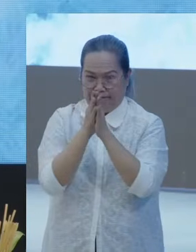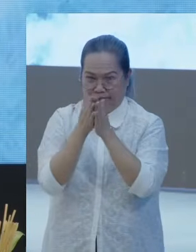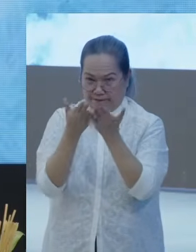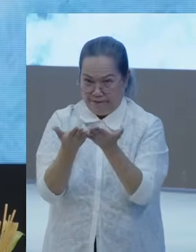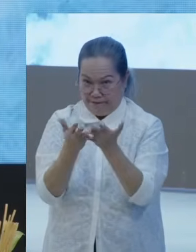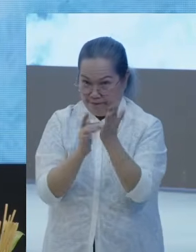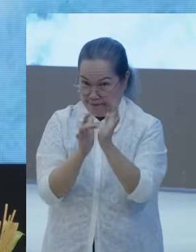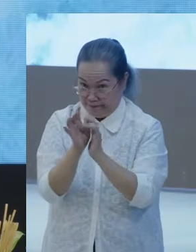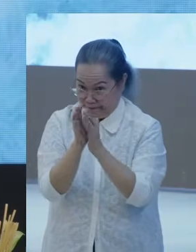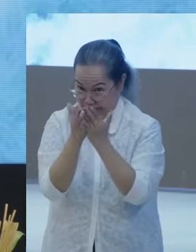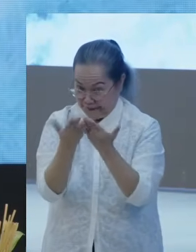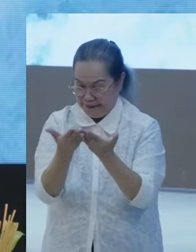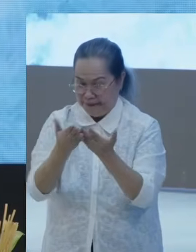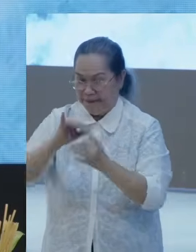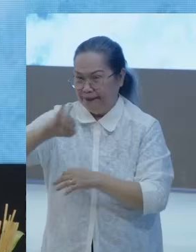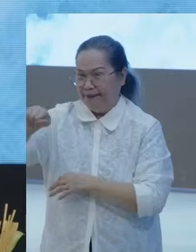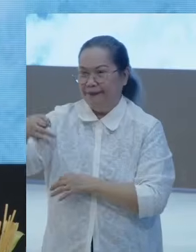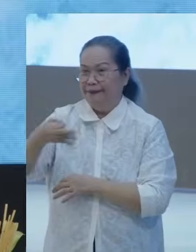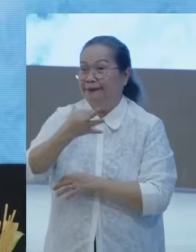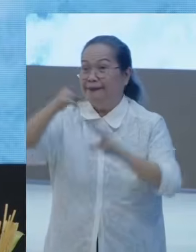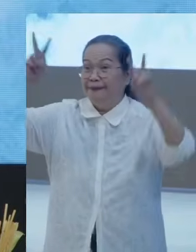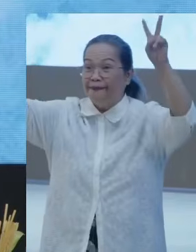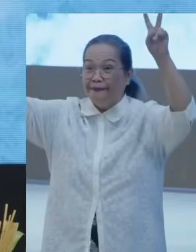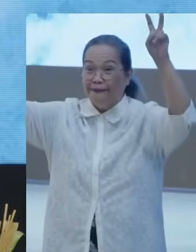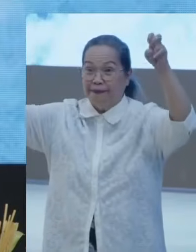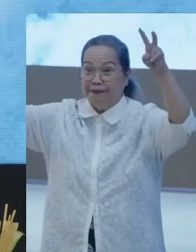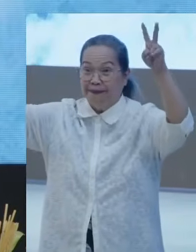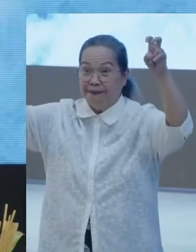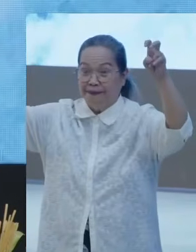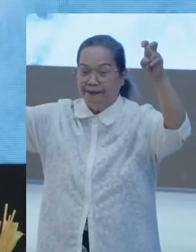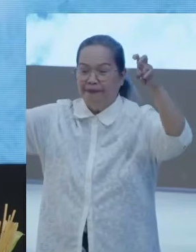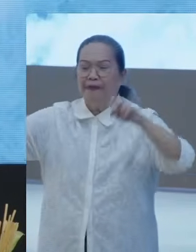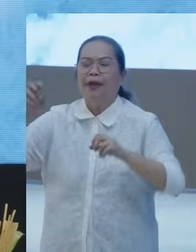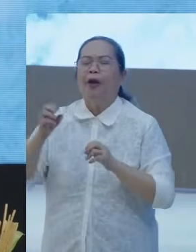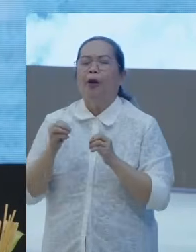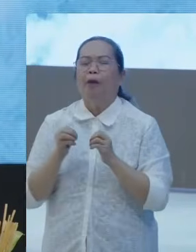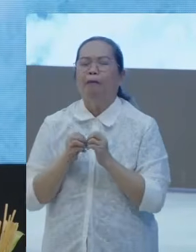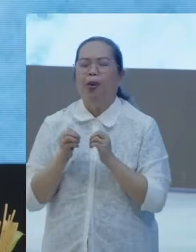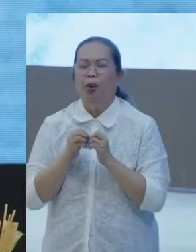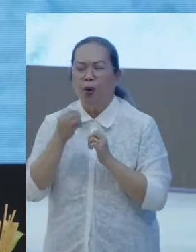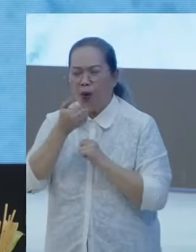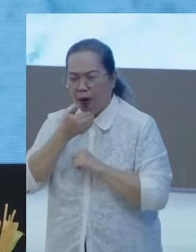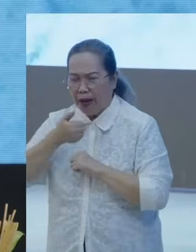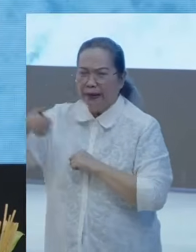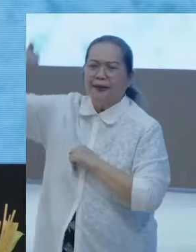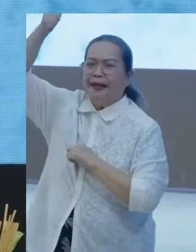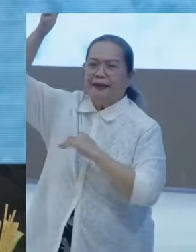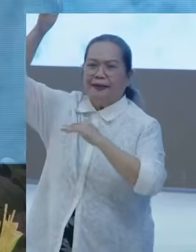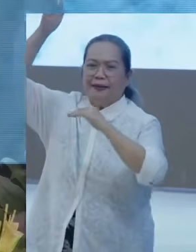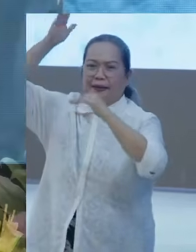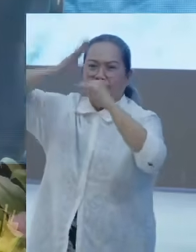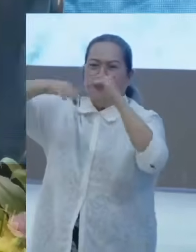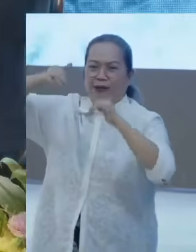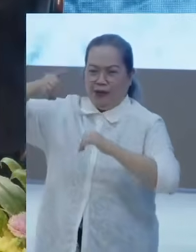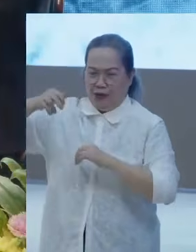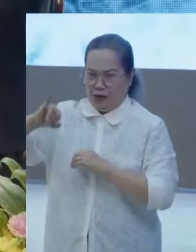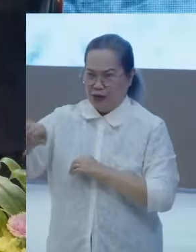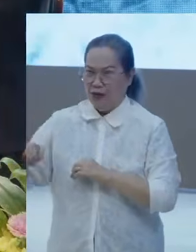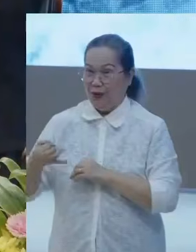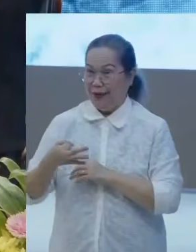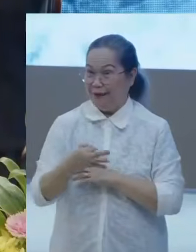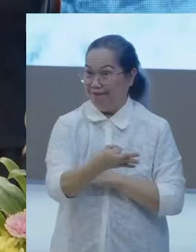Ang title po ng ating mensahe ngayong hapong ito ay Ang Mas Dakilang Jonah. Kasi yun po ang